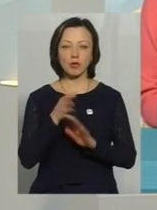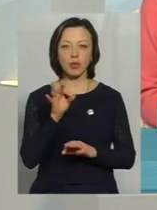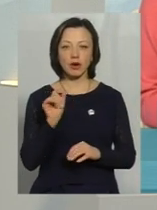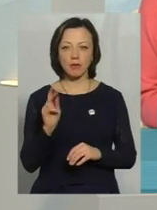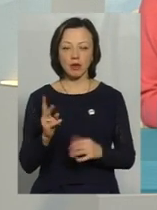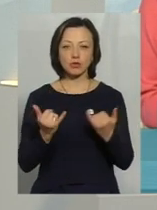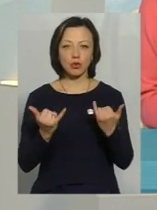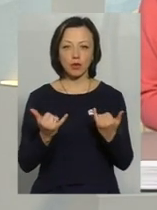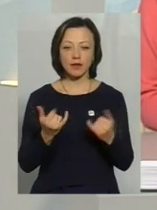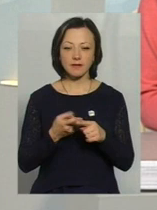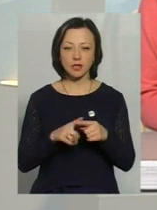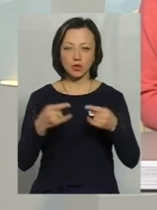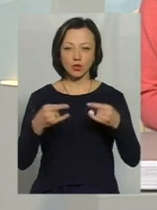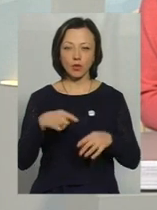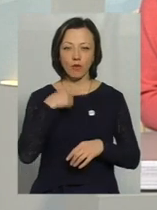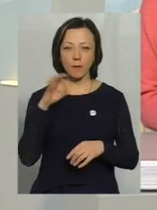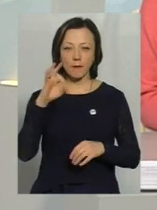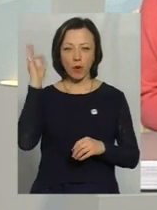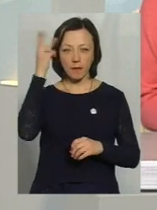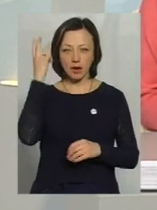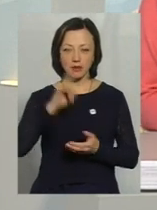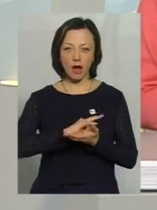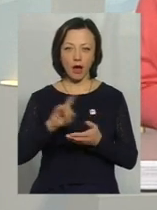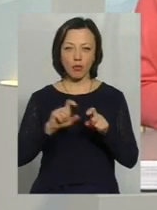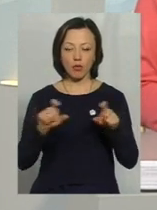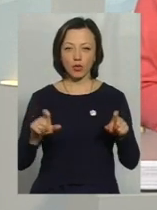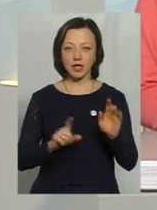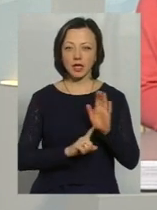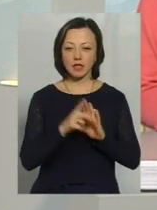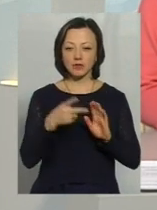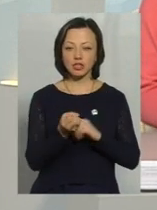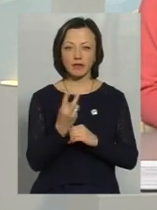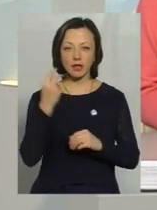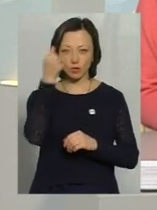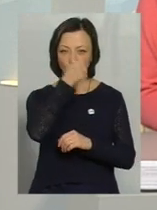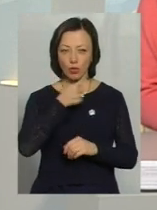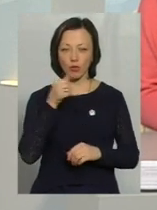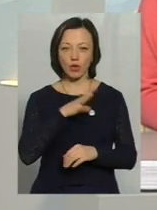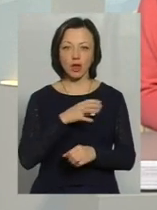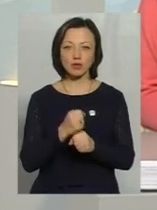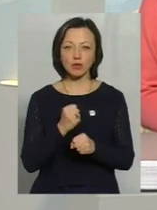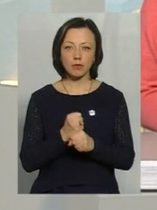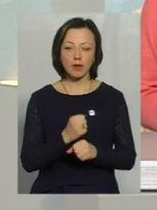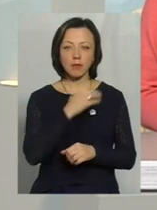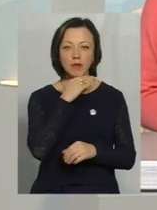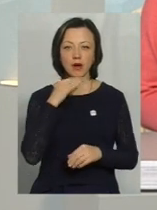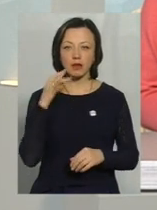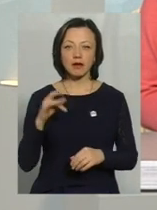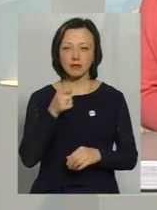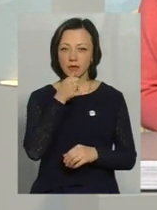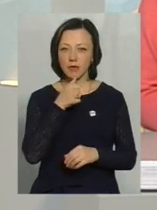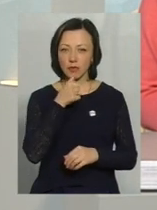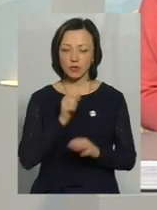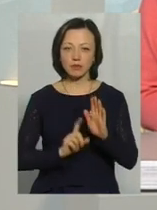Рибак. Сьогодні у цій студії ми говоримо про Хмельницький аеропорт. З 2012 року була зроблена не одна спроба для того,